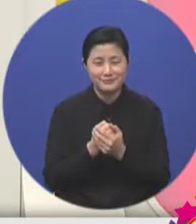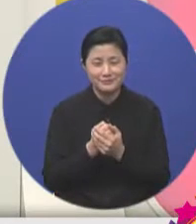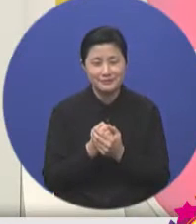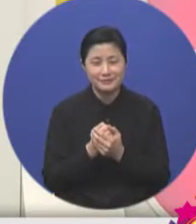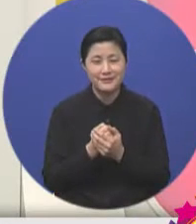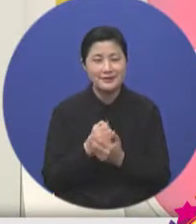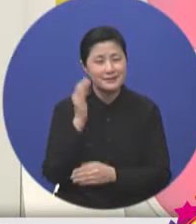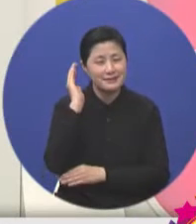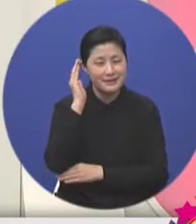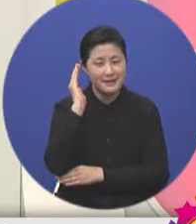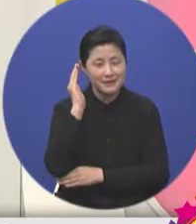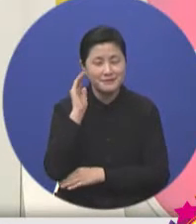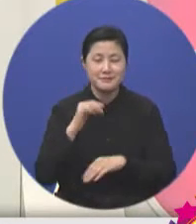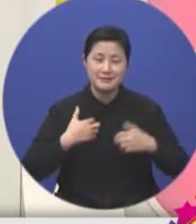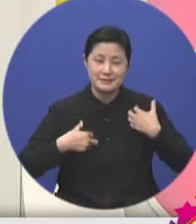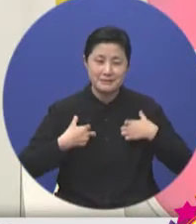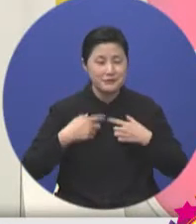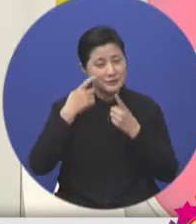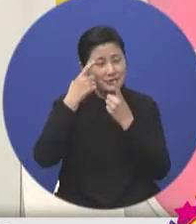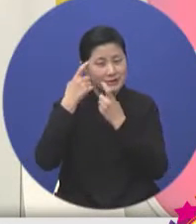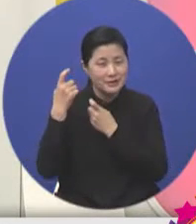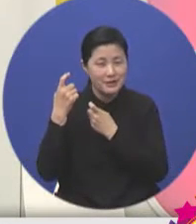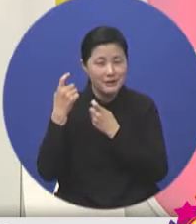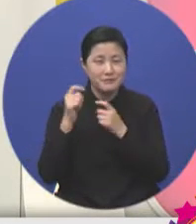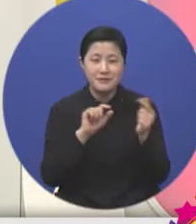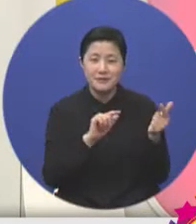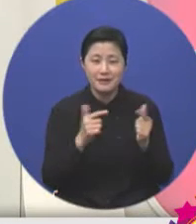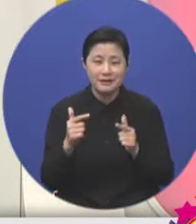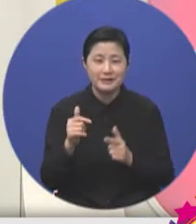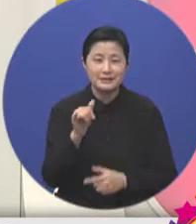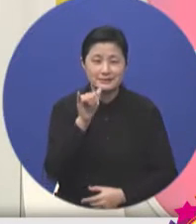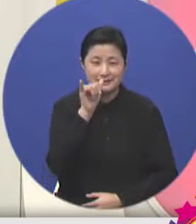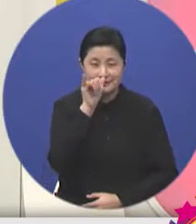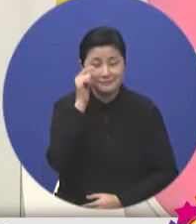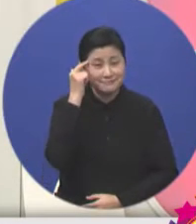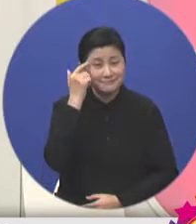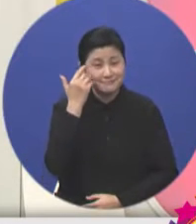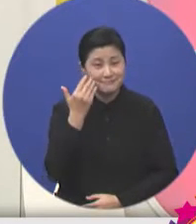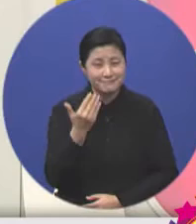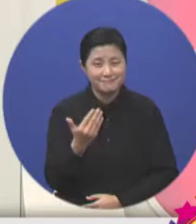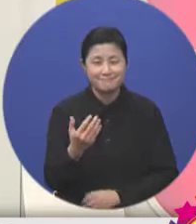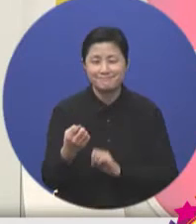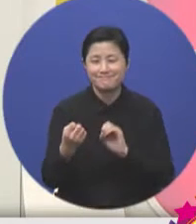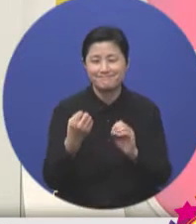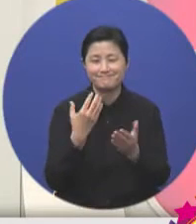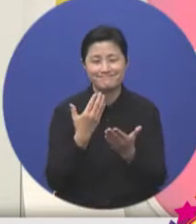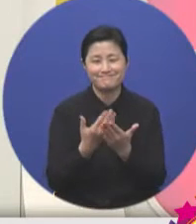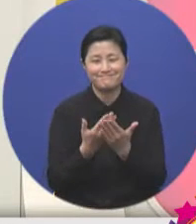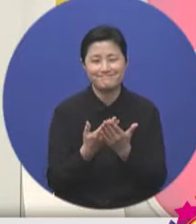뭐 에피소드나 뭐 추억거리나 뭐 등등 있으시면 이야기 좀 해주세요.